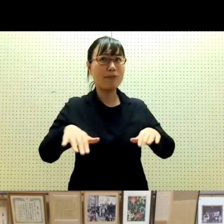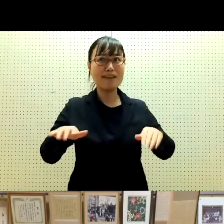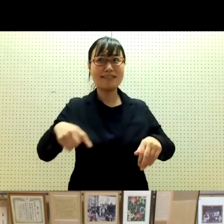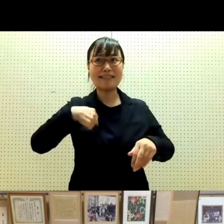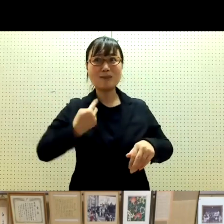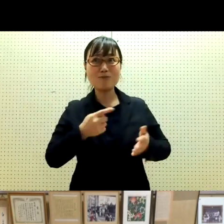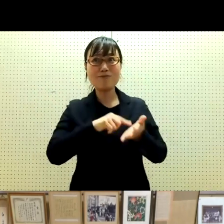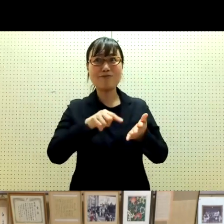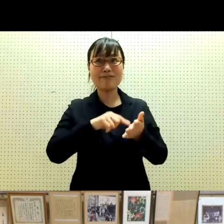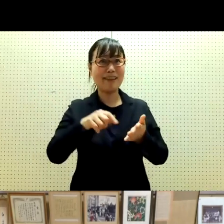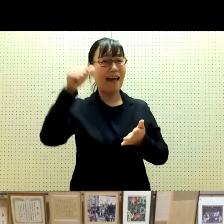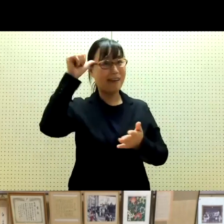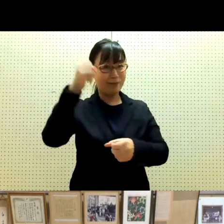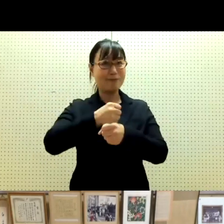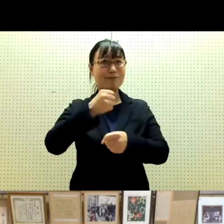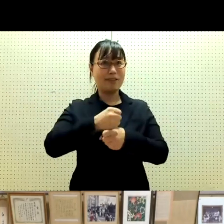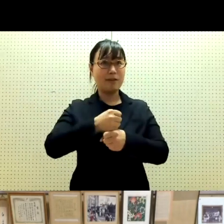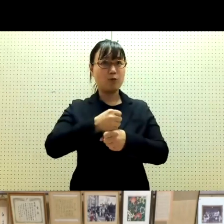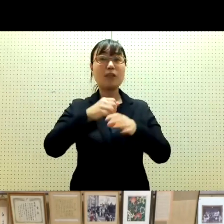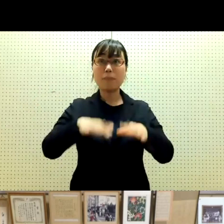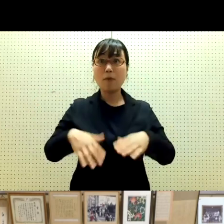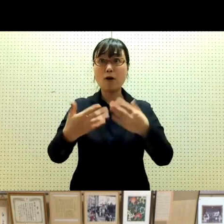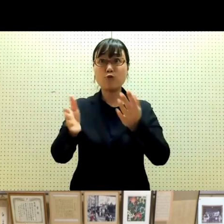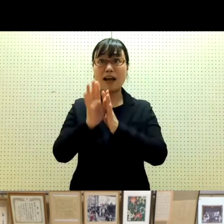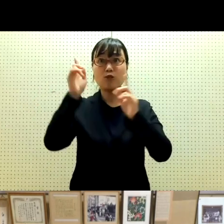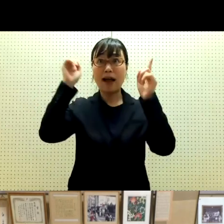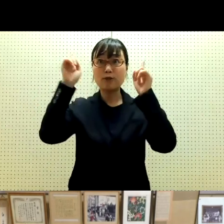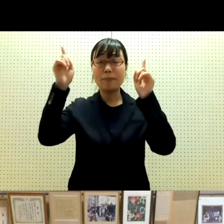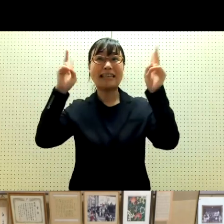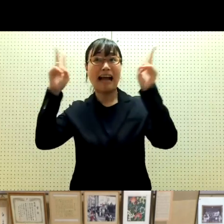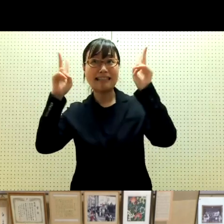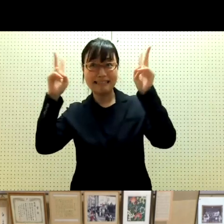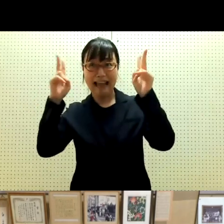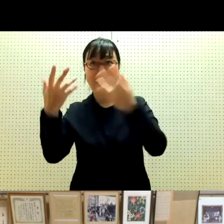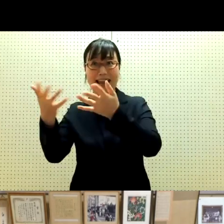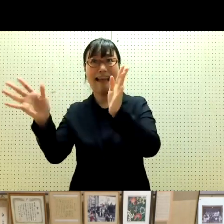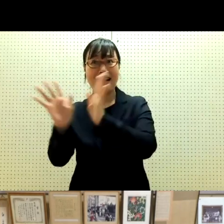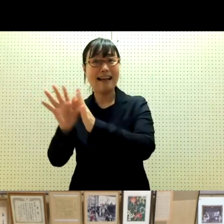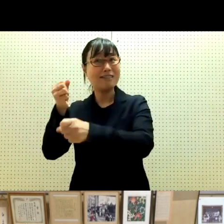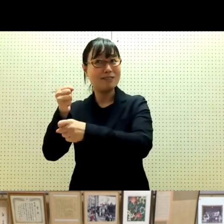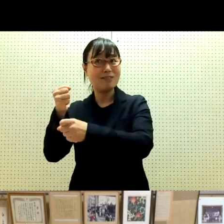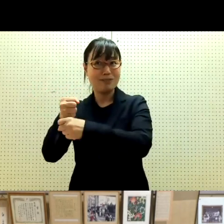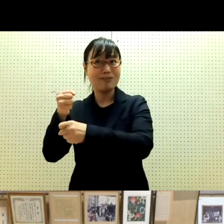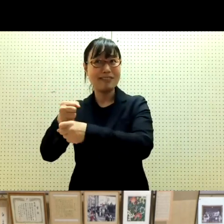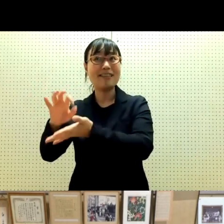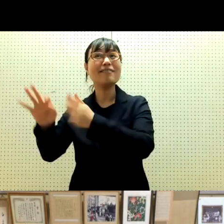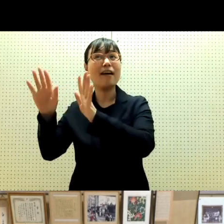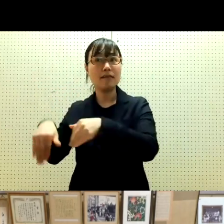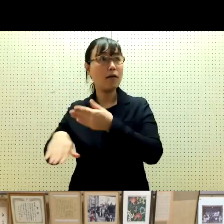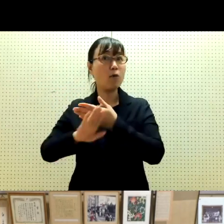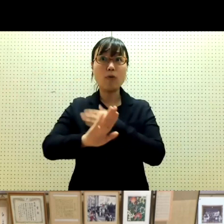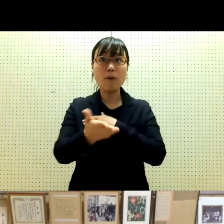はクラス遊び会社でしたけど、他にどんな係で使ってるんですか。 そうですね、他の係